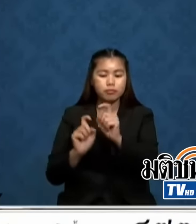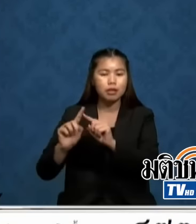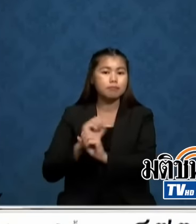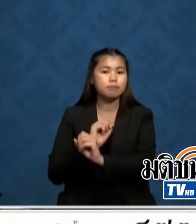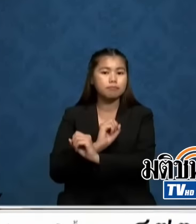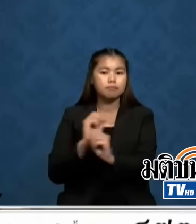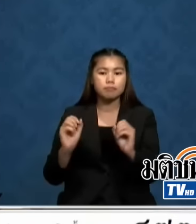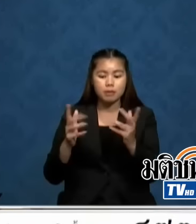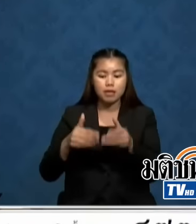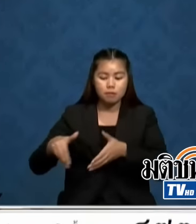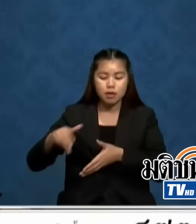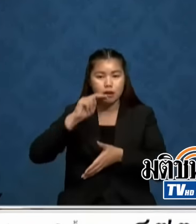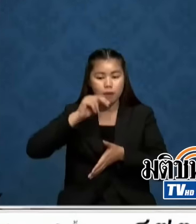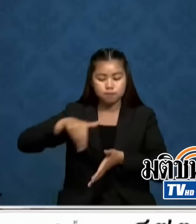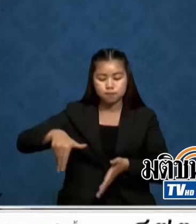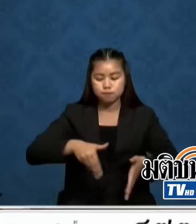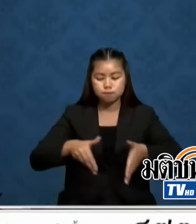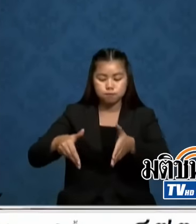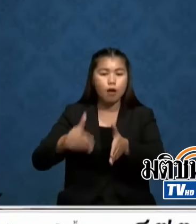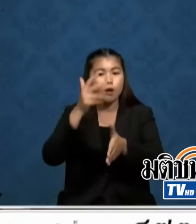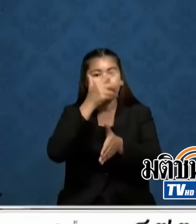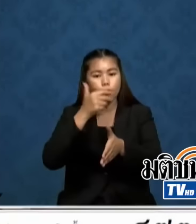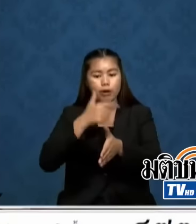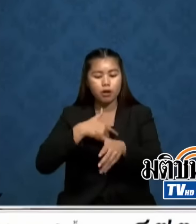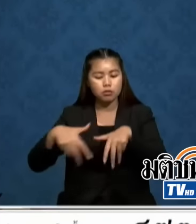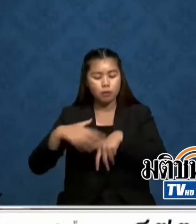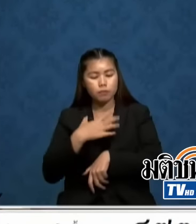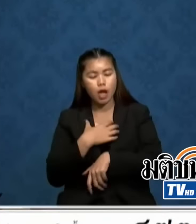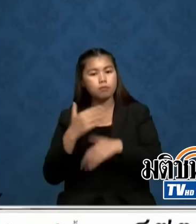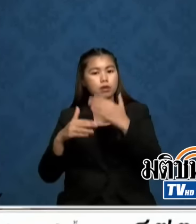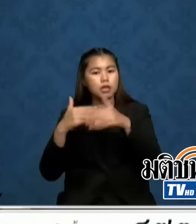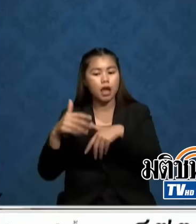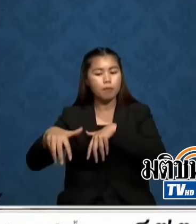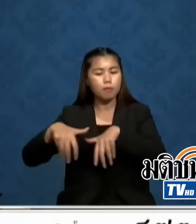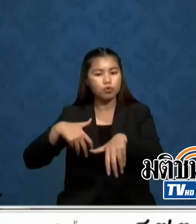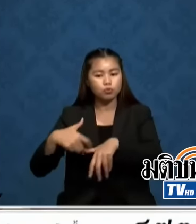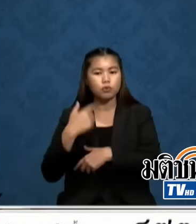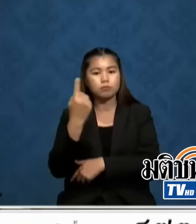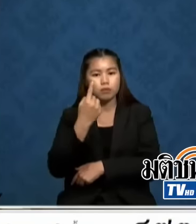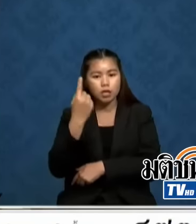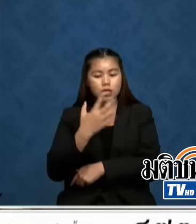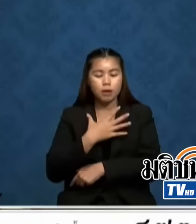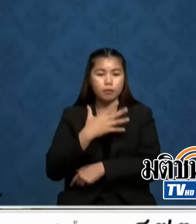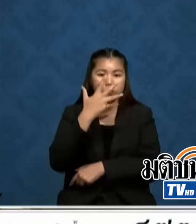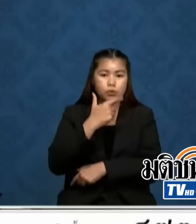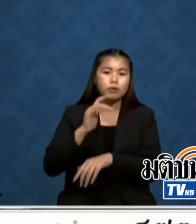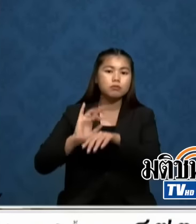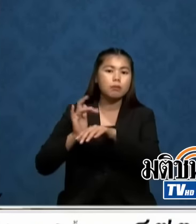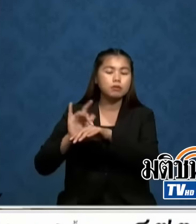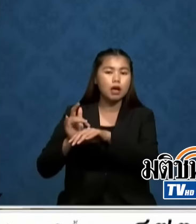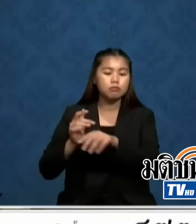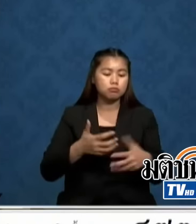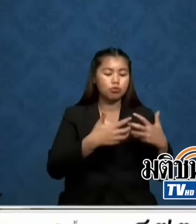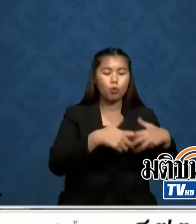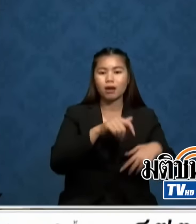คลองที่มีทัศนียภาพสวยงามต้องการชาวบ้านต้องการที่จะพัฒนาเป็นแหล่งชุมชนแหล่งท่องเที่ยวเชิงชุมชนมากกว่าที่จะมี